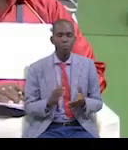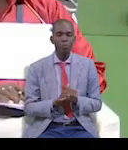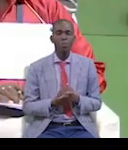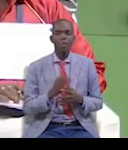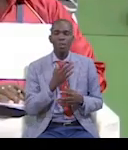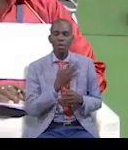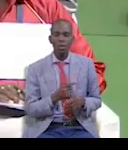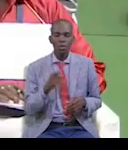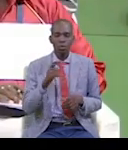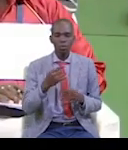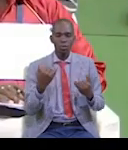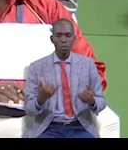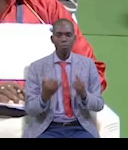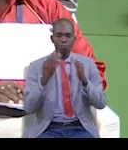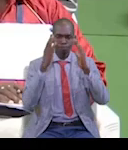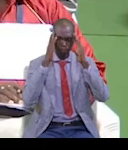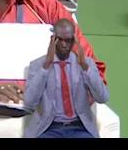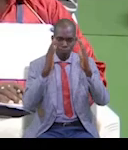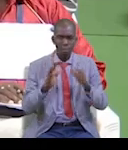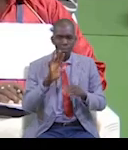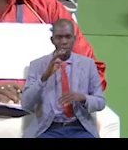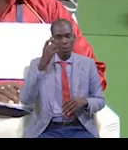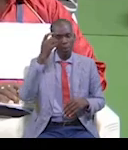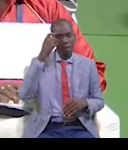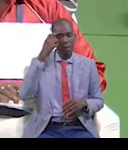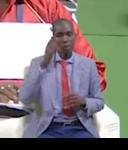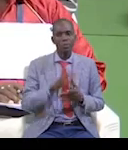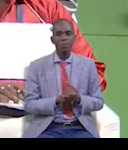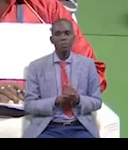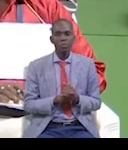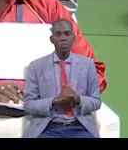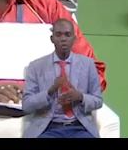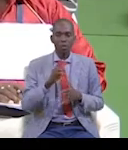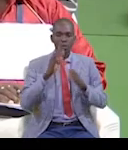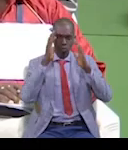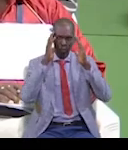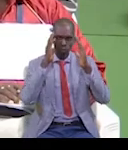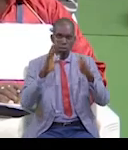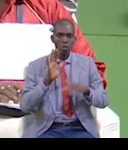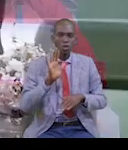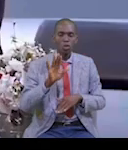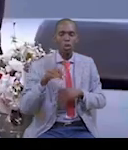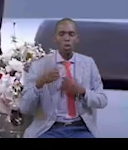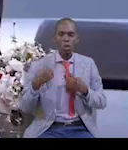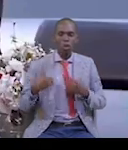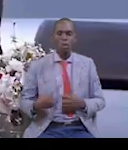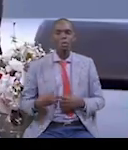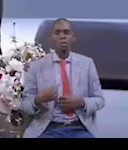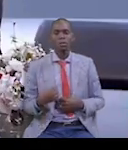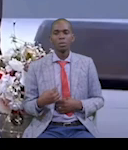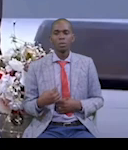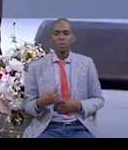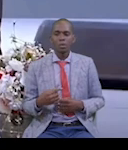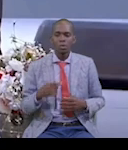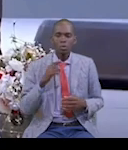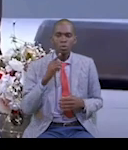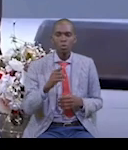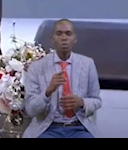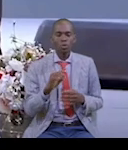you concentrate your mind. మీ ఏక మనసు దాని మీద మీ హృదయాన్ని ఏకాగ్రతగా ఉంచితే,